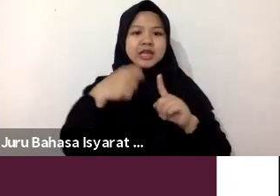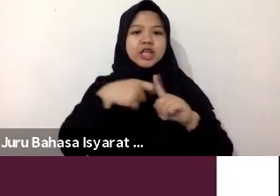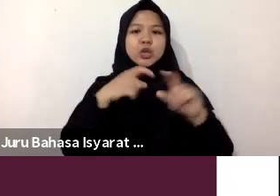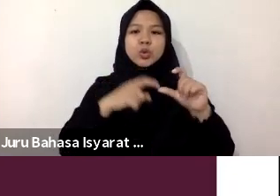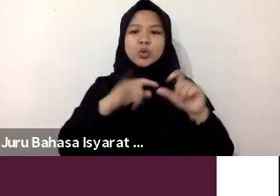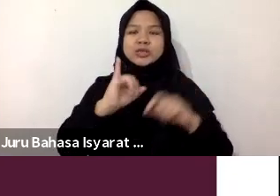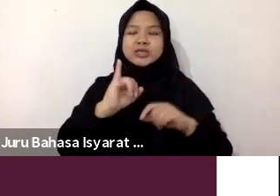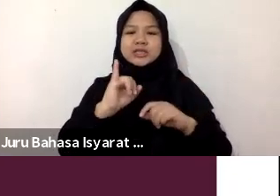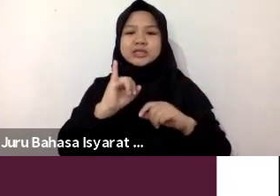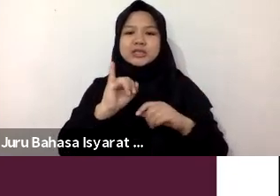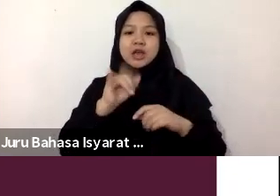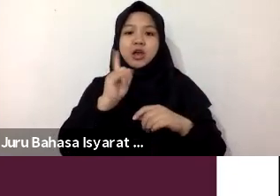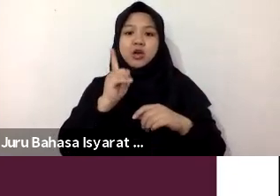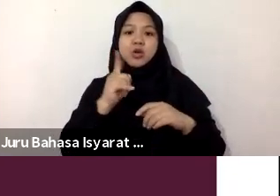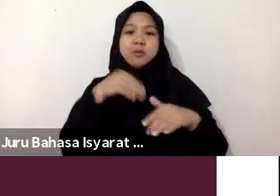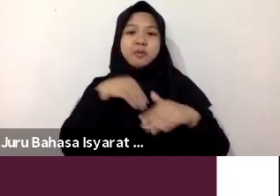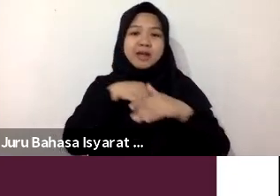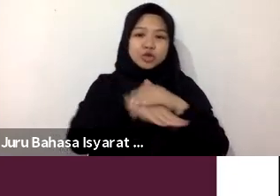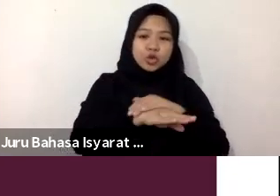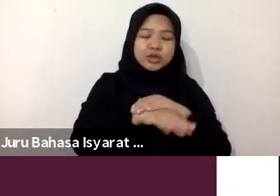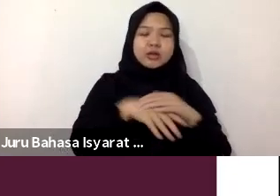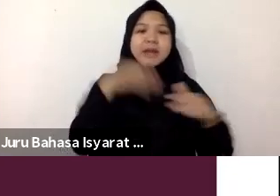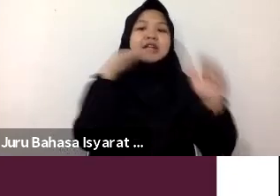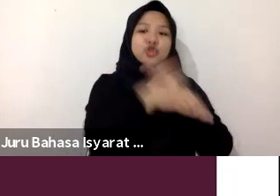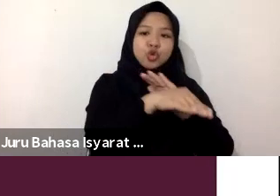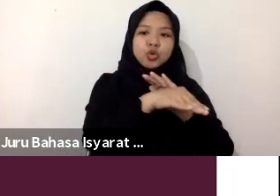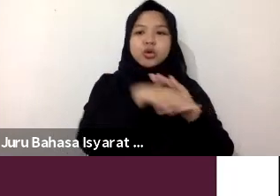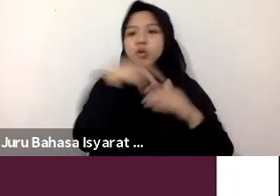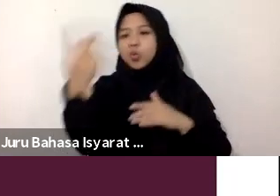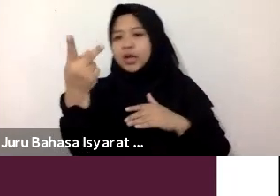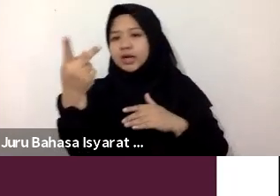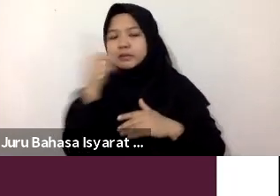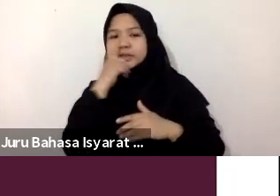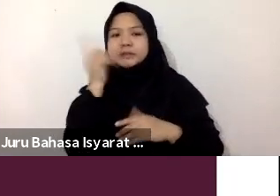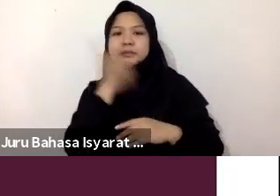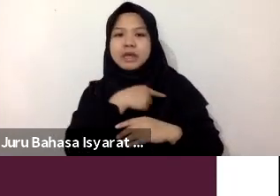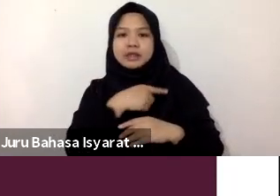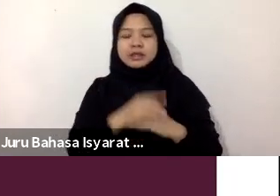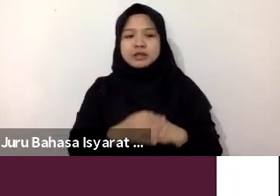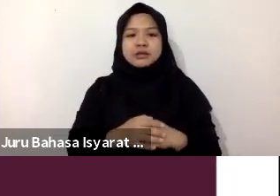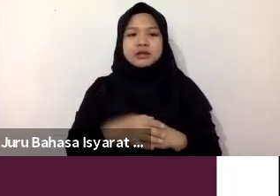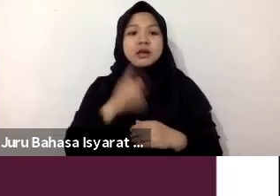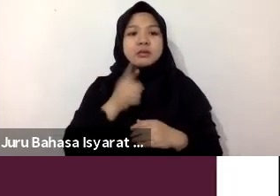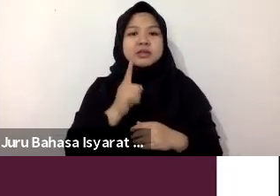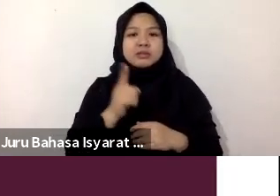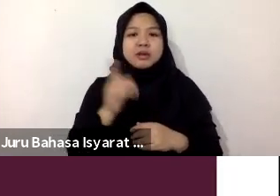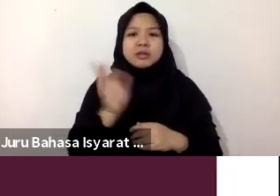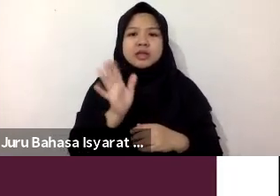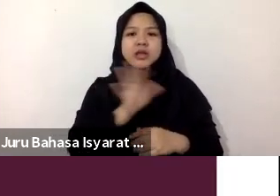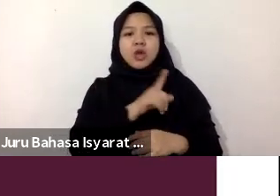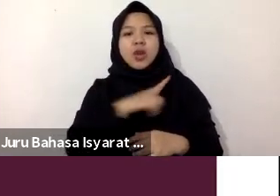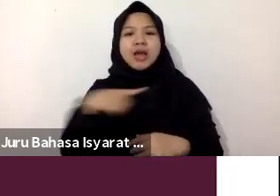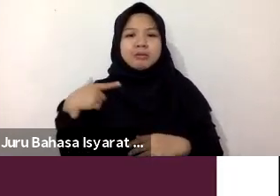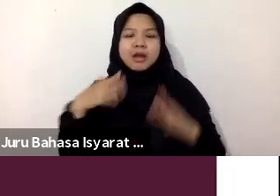dan keluarnya sesegera mungkin dari rumah sakit. Kesatu, agar tidak terlalu lama di